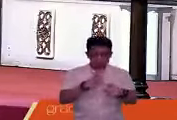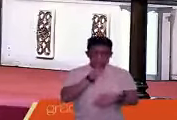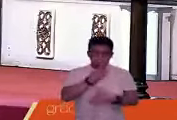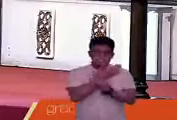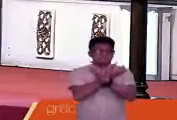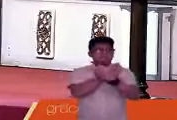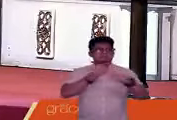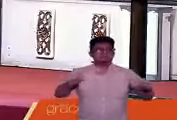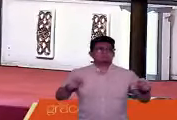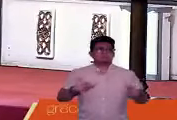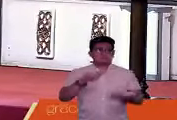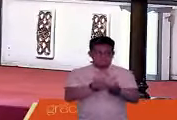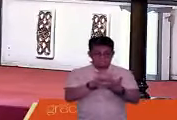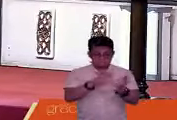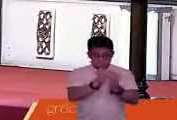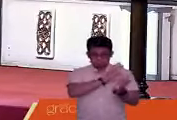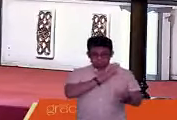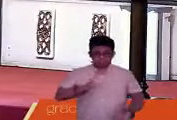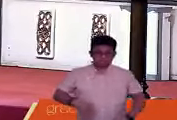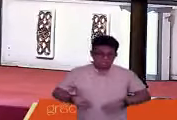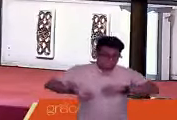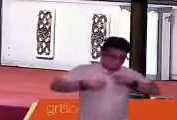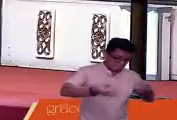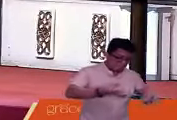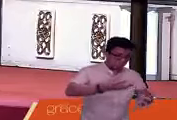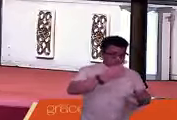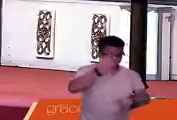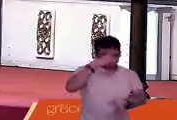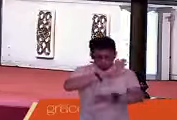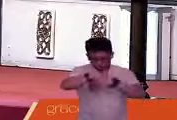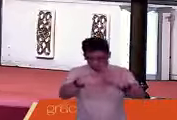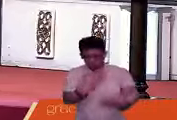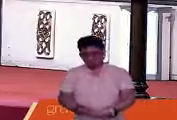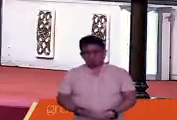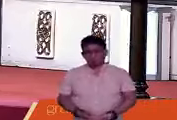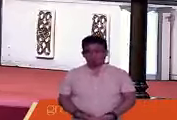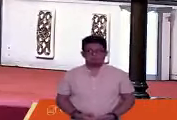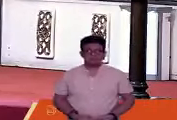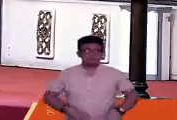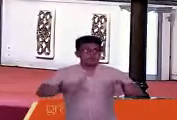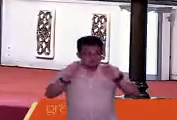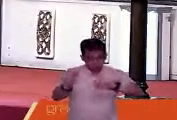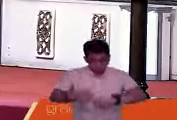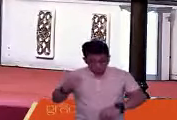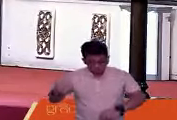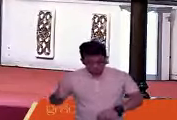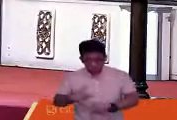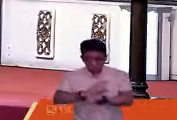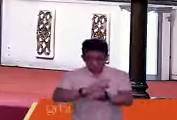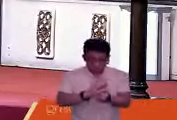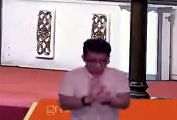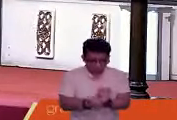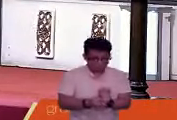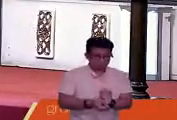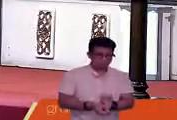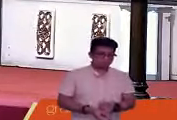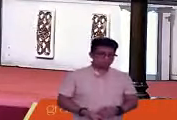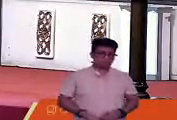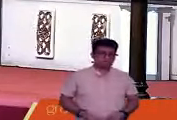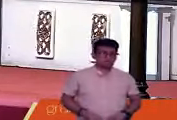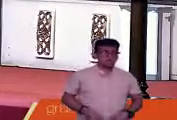Kung waylain, mga kaigsunan, gihatag niya kanato waylain nga ika-replace, mga kaigsunan, how can He not freely